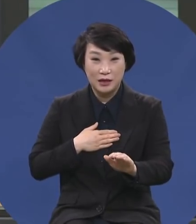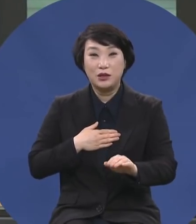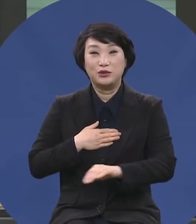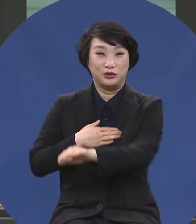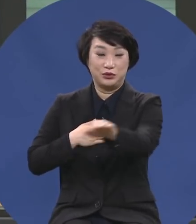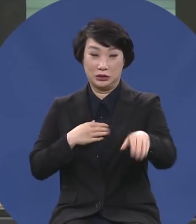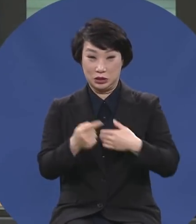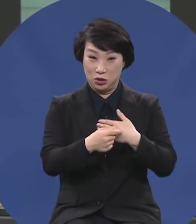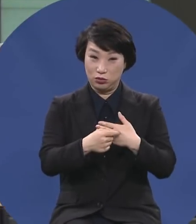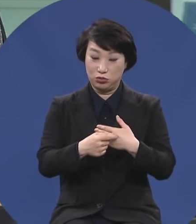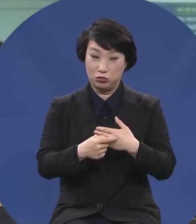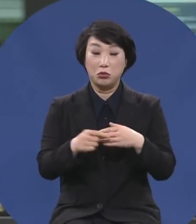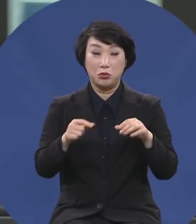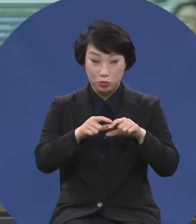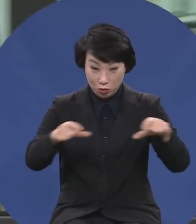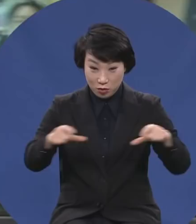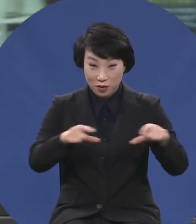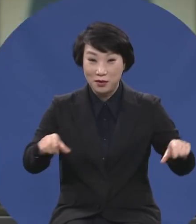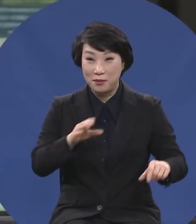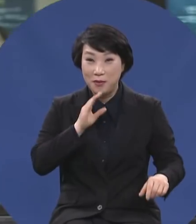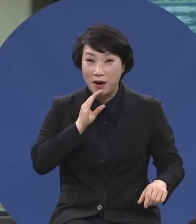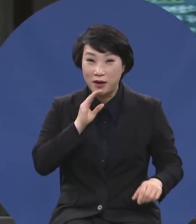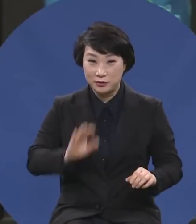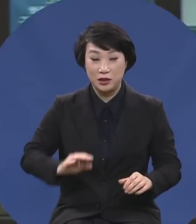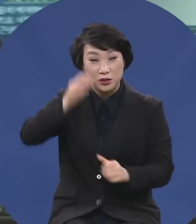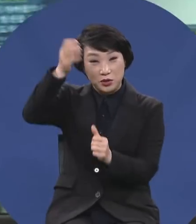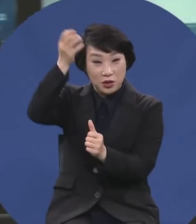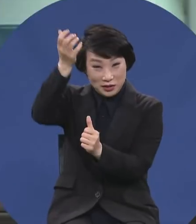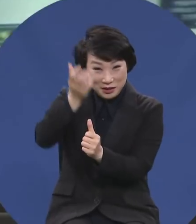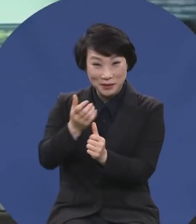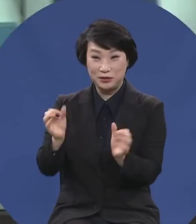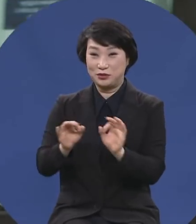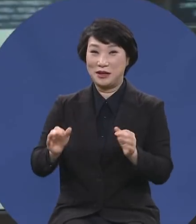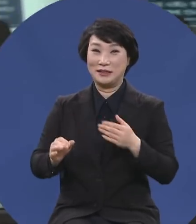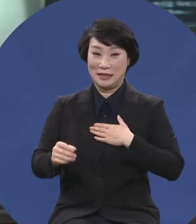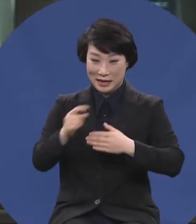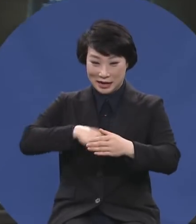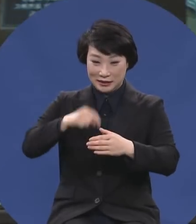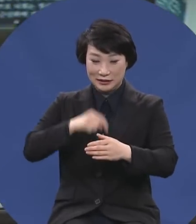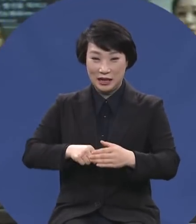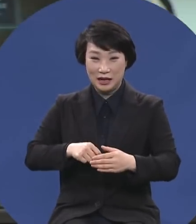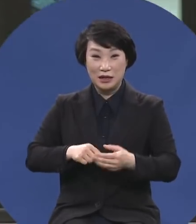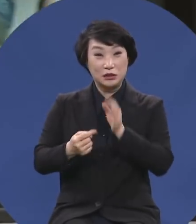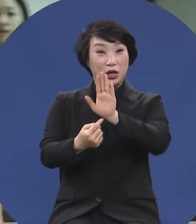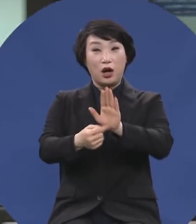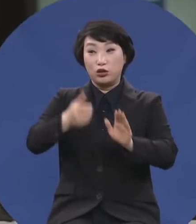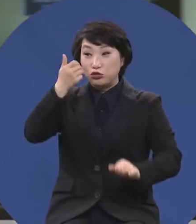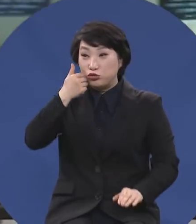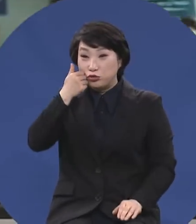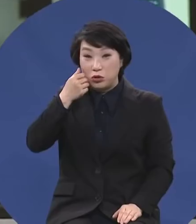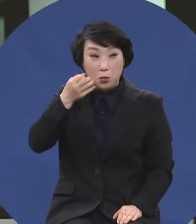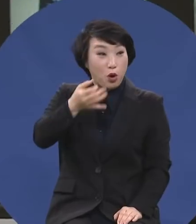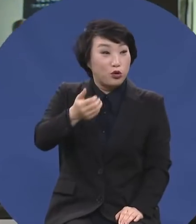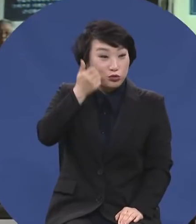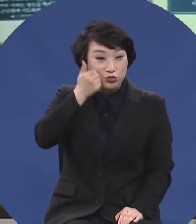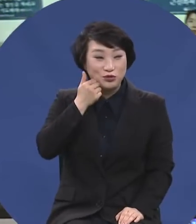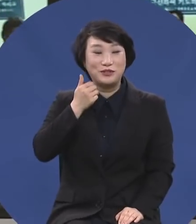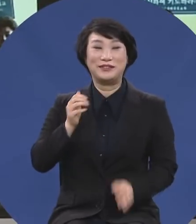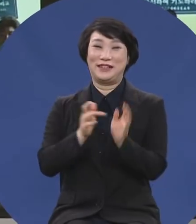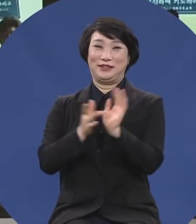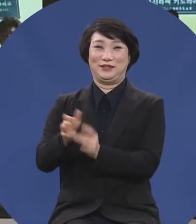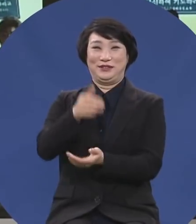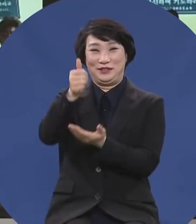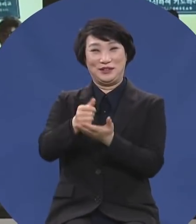우리는 겉은 멀쩡해요. 근데 성령이 임하는 순간에 내게서 누가 나타나느냐? 예수